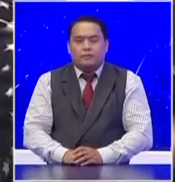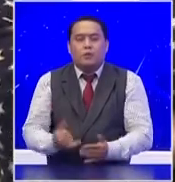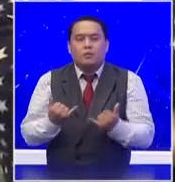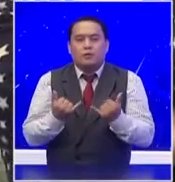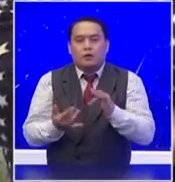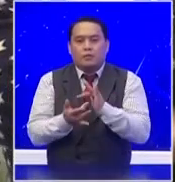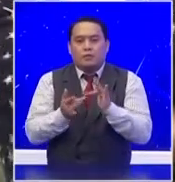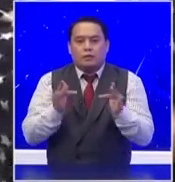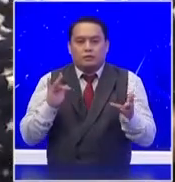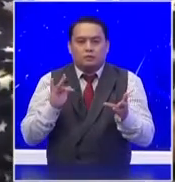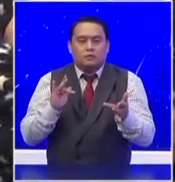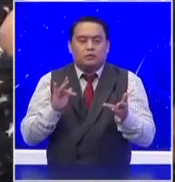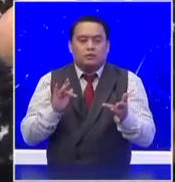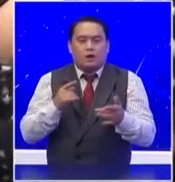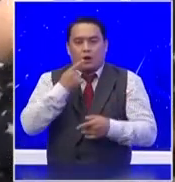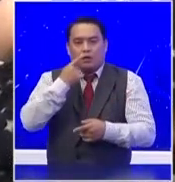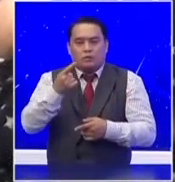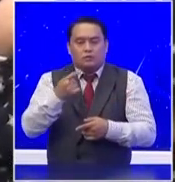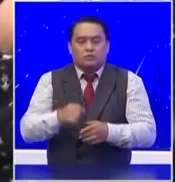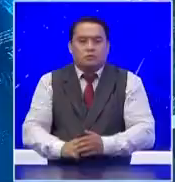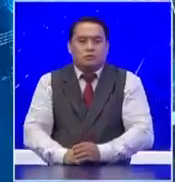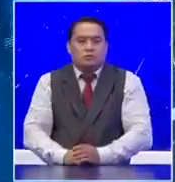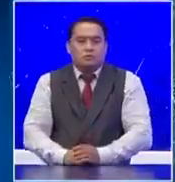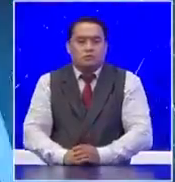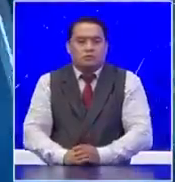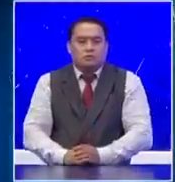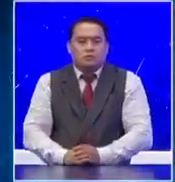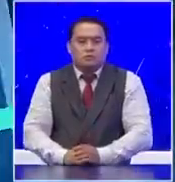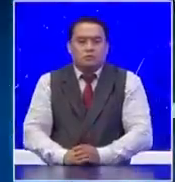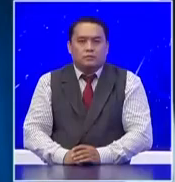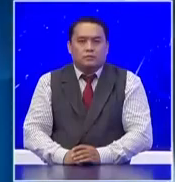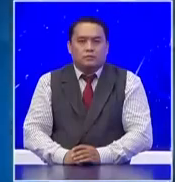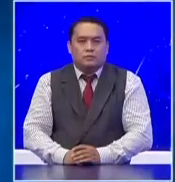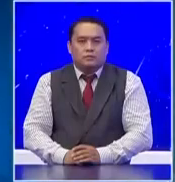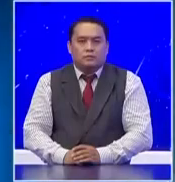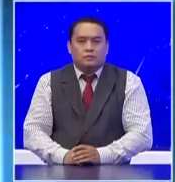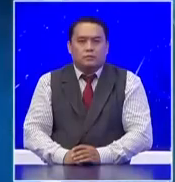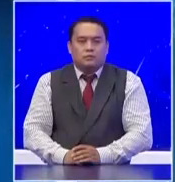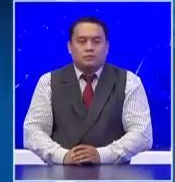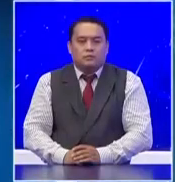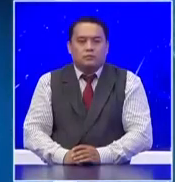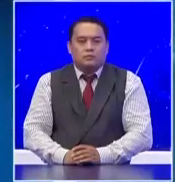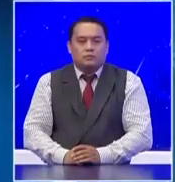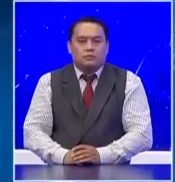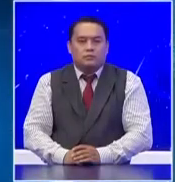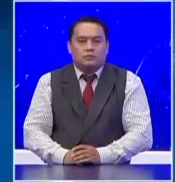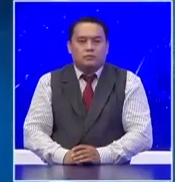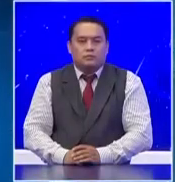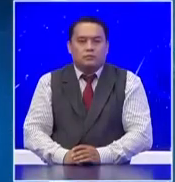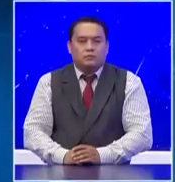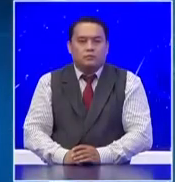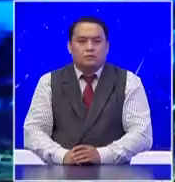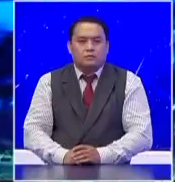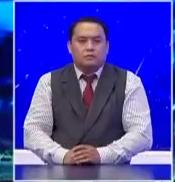да байланыс аясынан тыс жерде қалмаса болғаны. Елдана Серікбайқызы, Майди Байбосынов, Жетісу телеарнасы, Ескелді ауданынан.